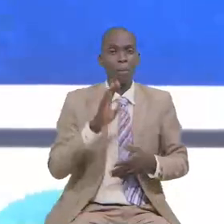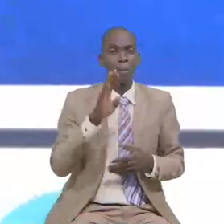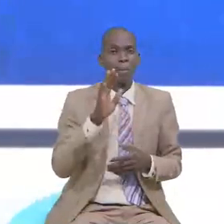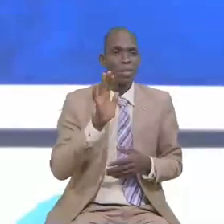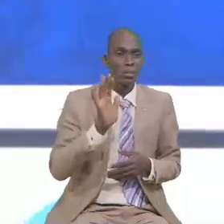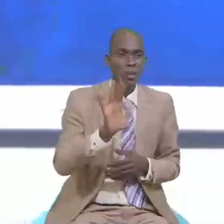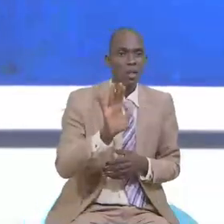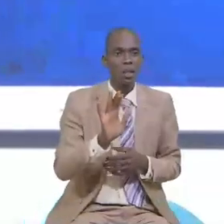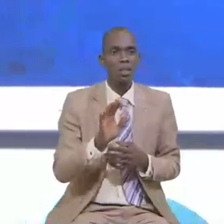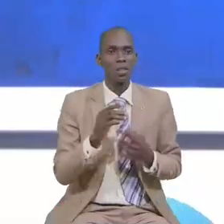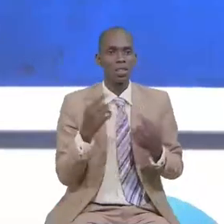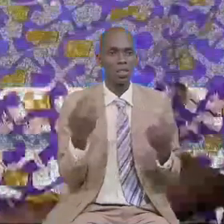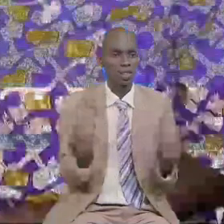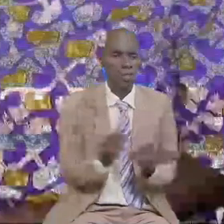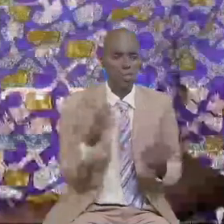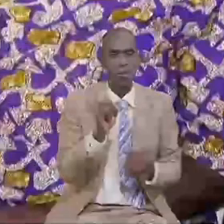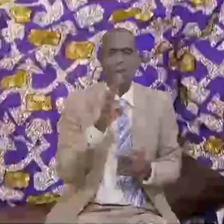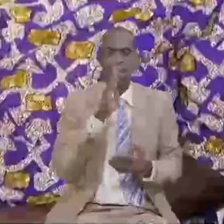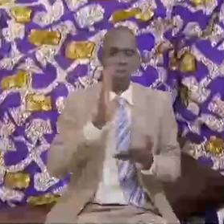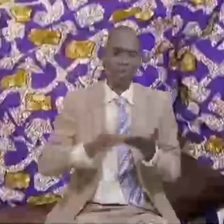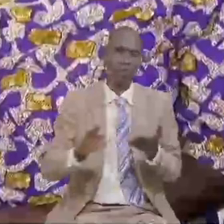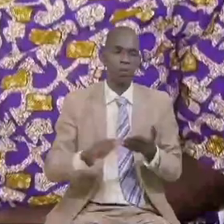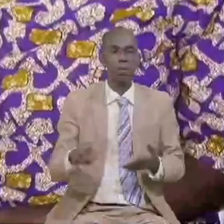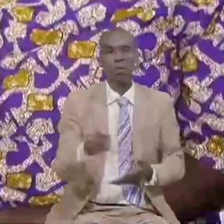Tes péchés sont pardonnés.